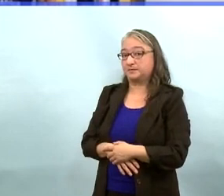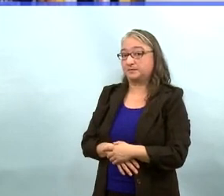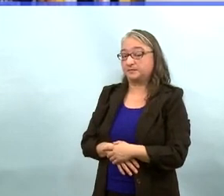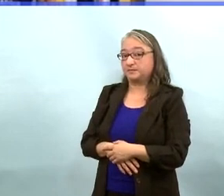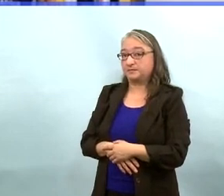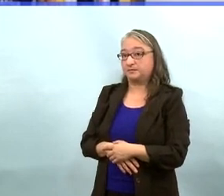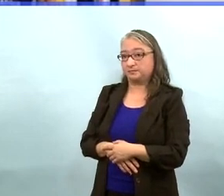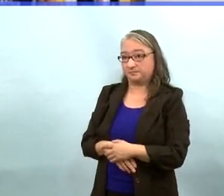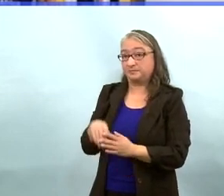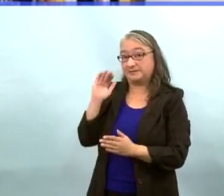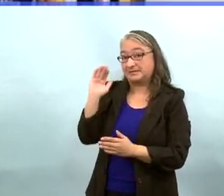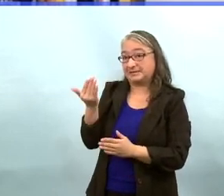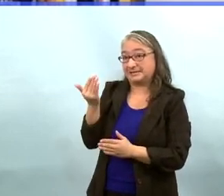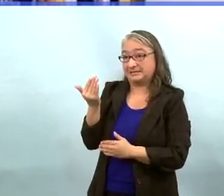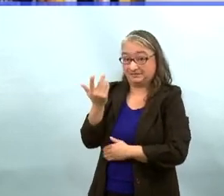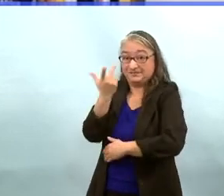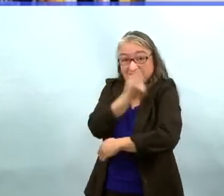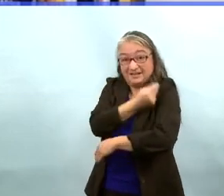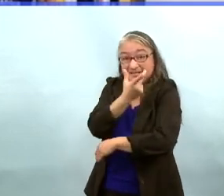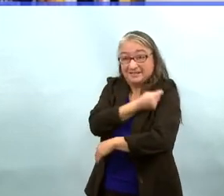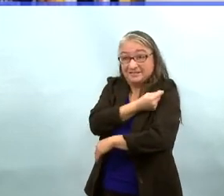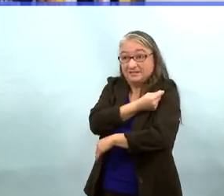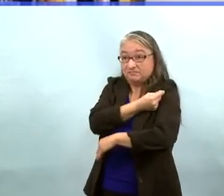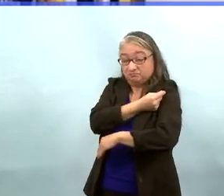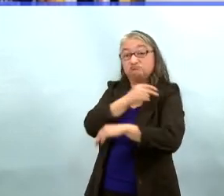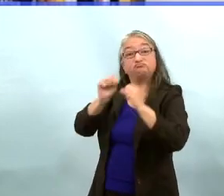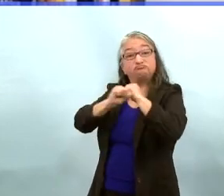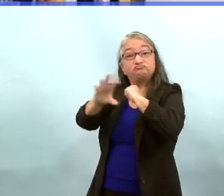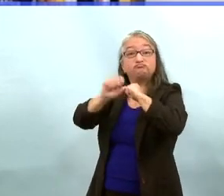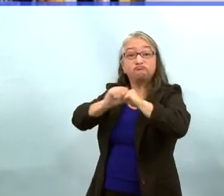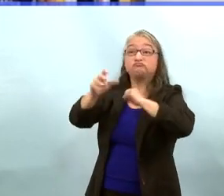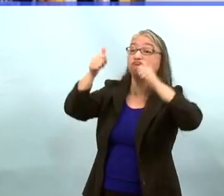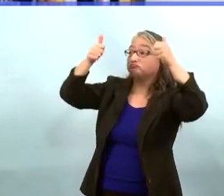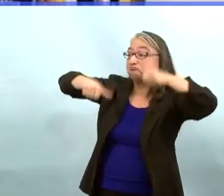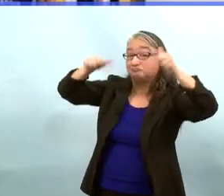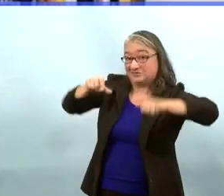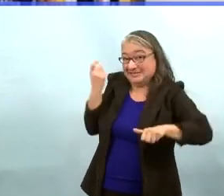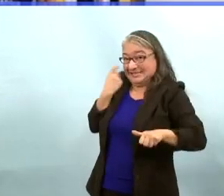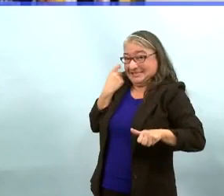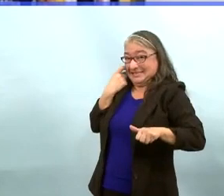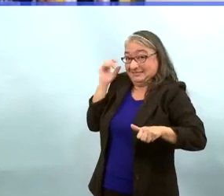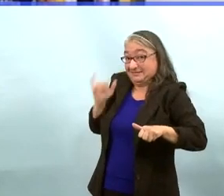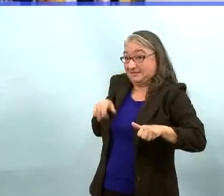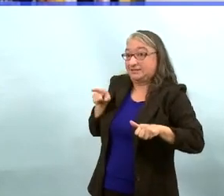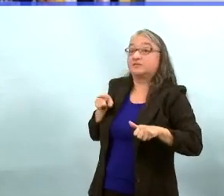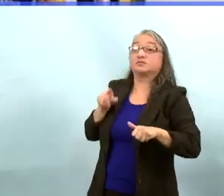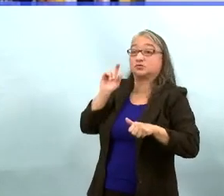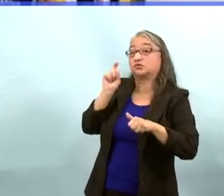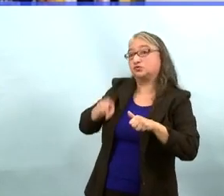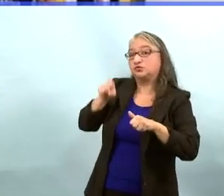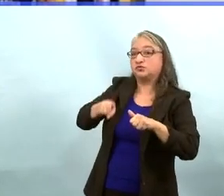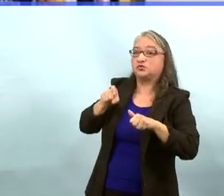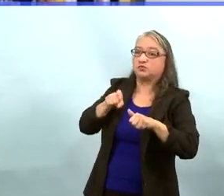Alors, le dernier bulletin sur la COVID, sur la vaccination parle d'un intervalle de 14 jours.